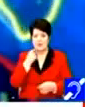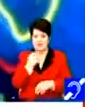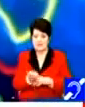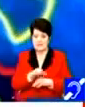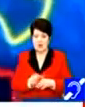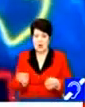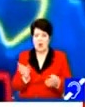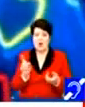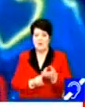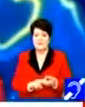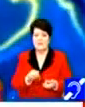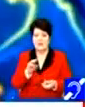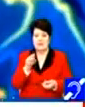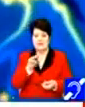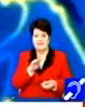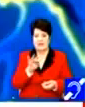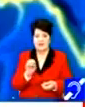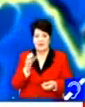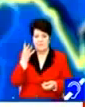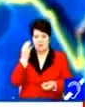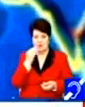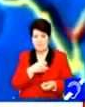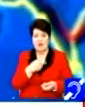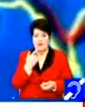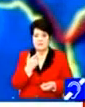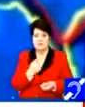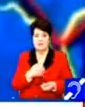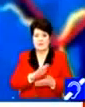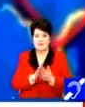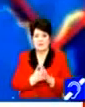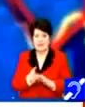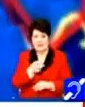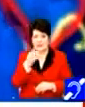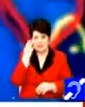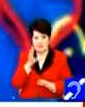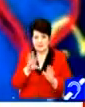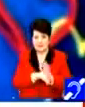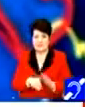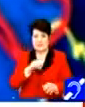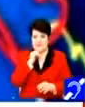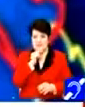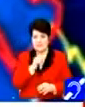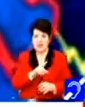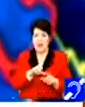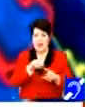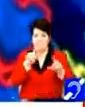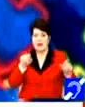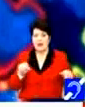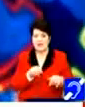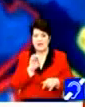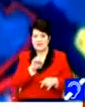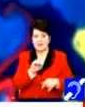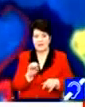externă Conexiuni de la TVR Moldova. Potrivit experților, starea justiției din Republica Moldova va intra în atenția parchetului european, mai ales